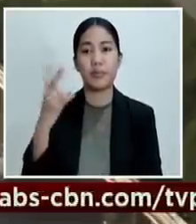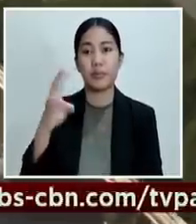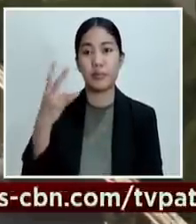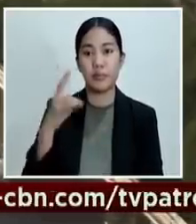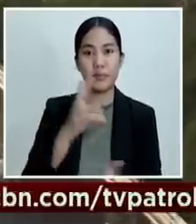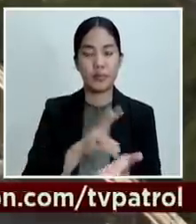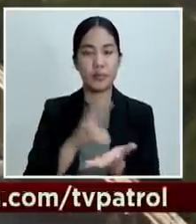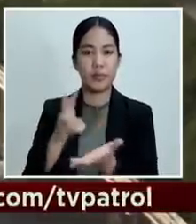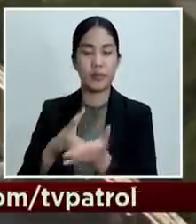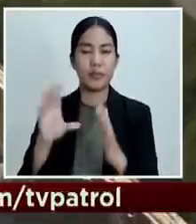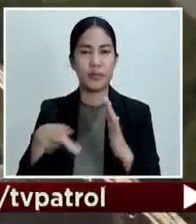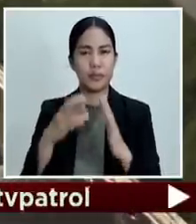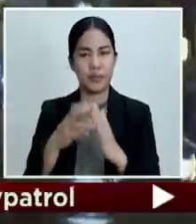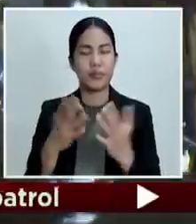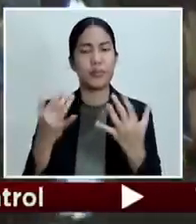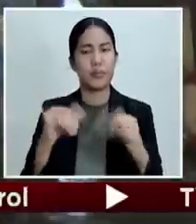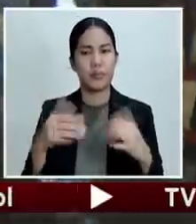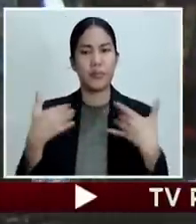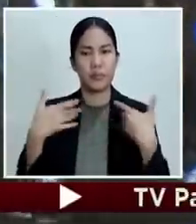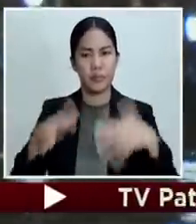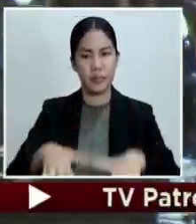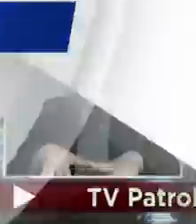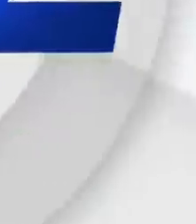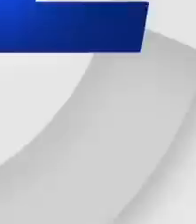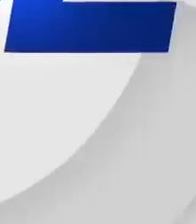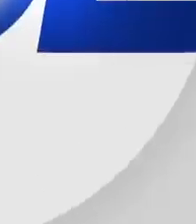baha dito sa Pampanga.